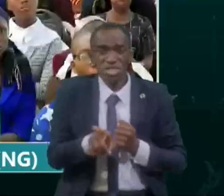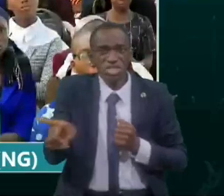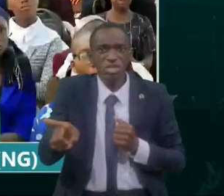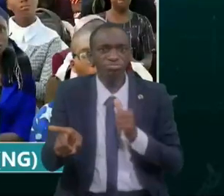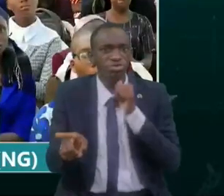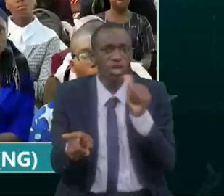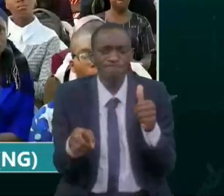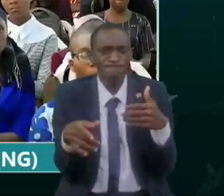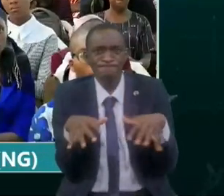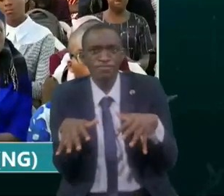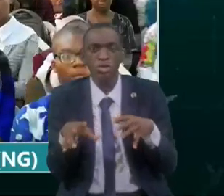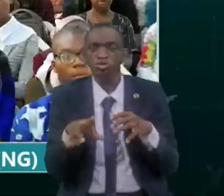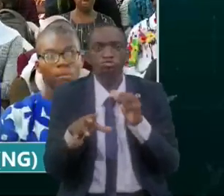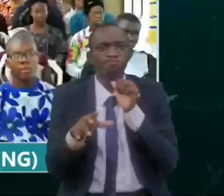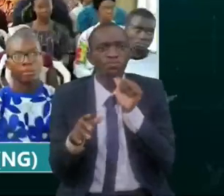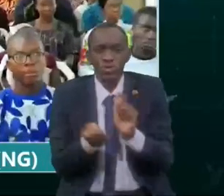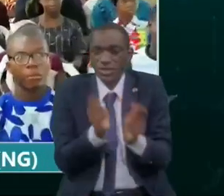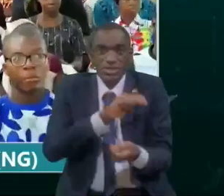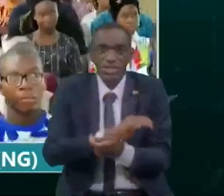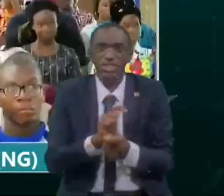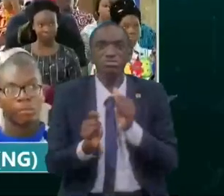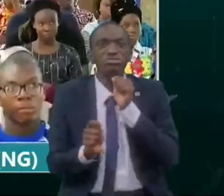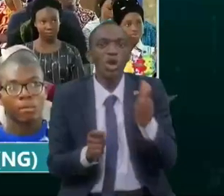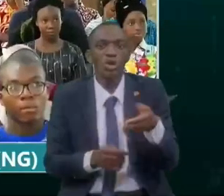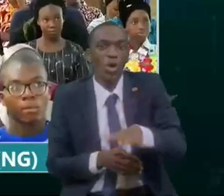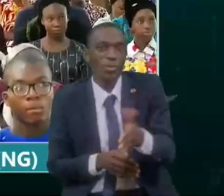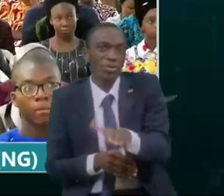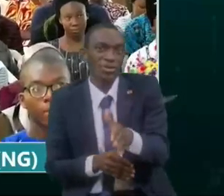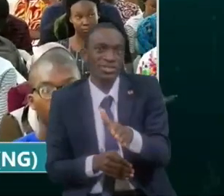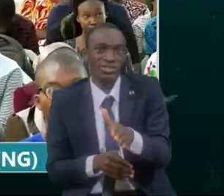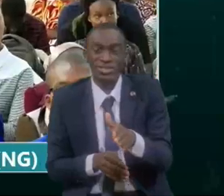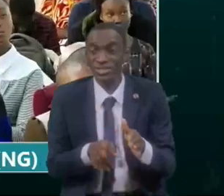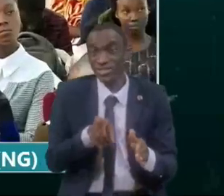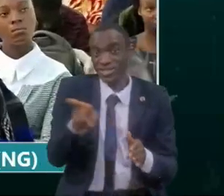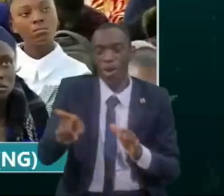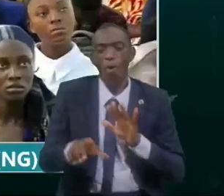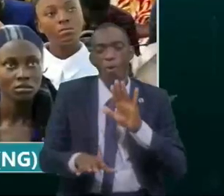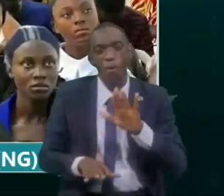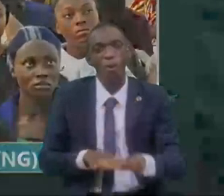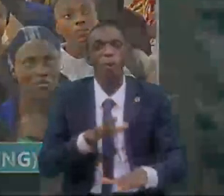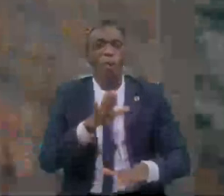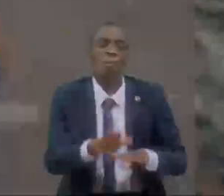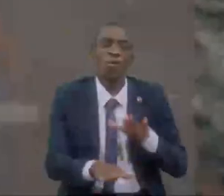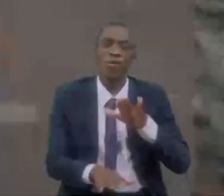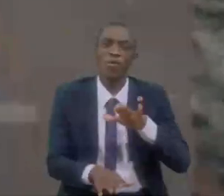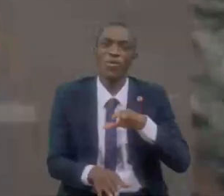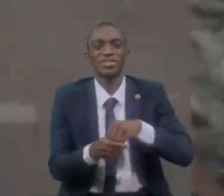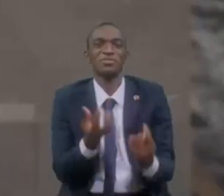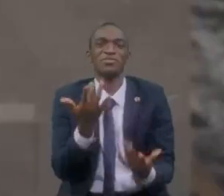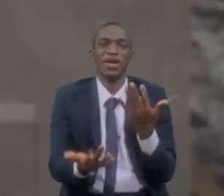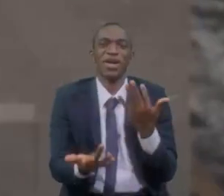pas et qui ne changent pas et qui ne compromettent pas, ils marchent dans le